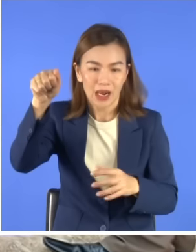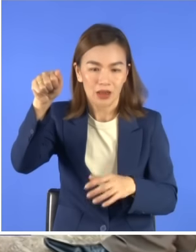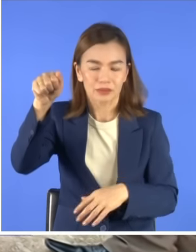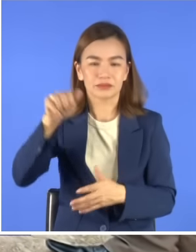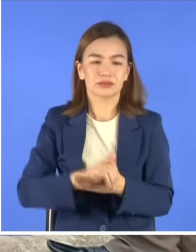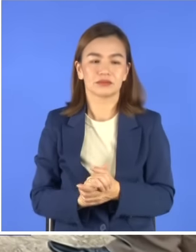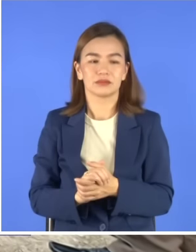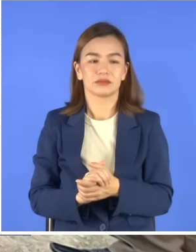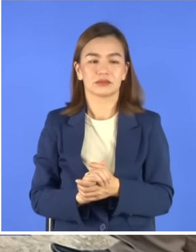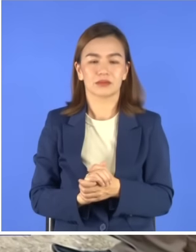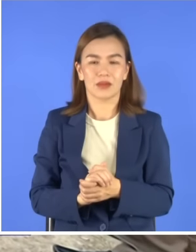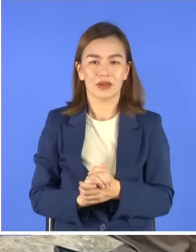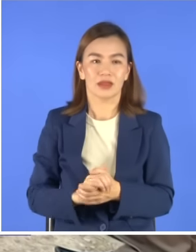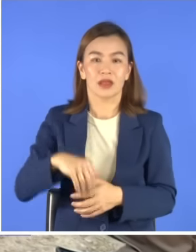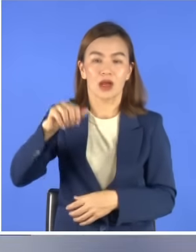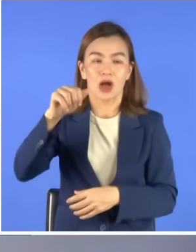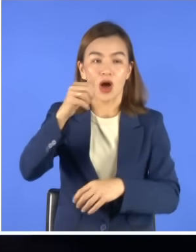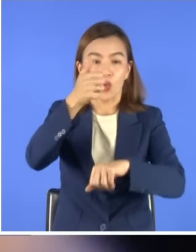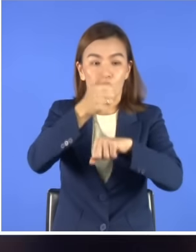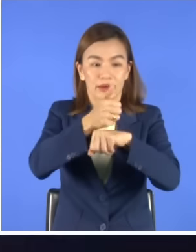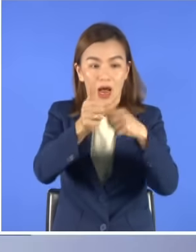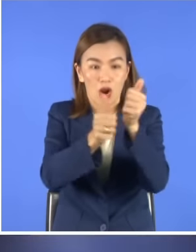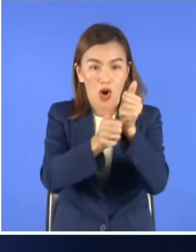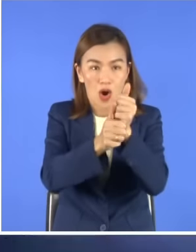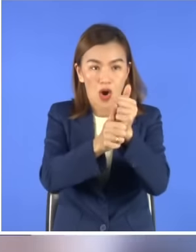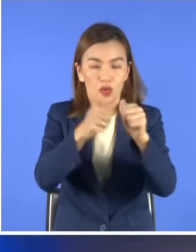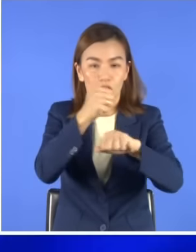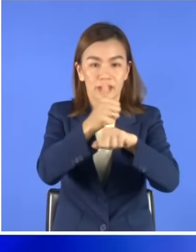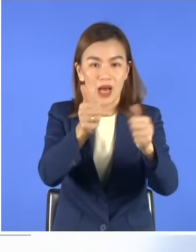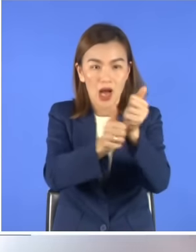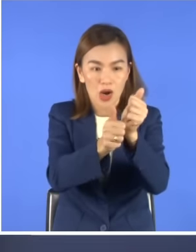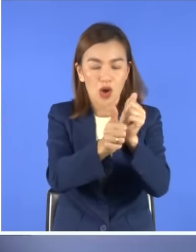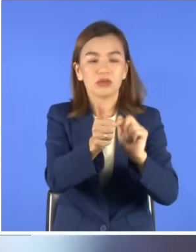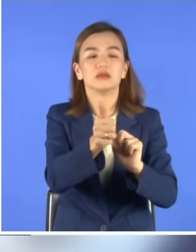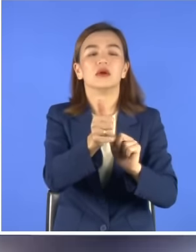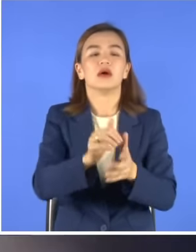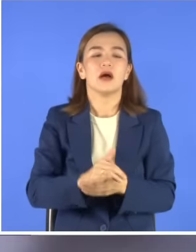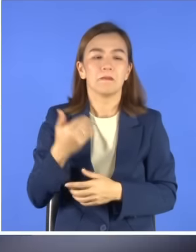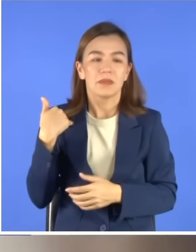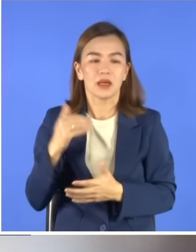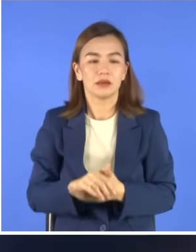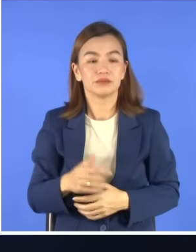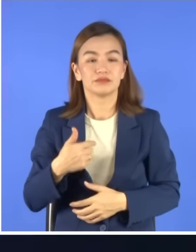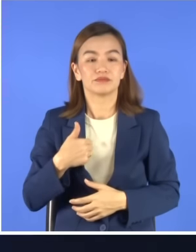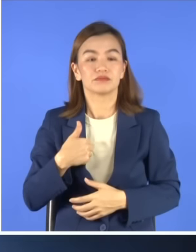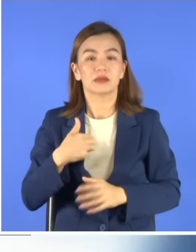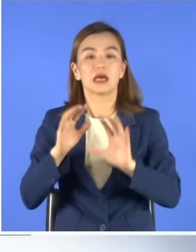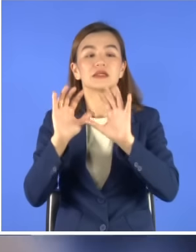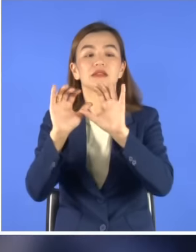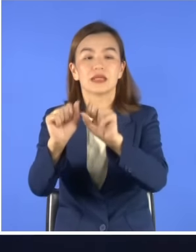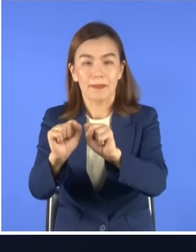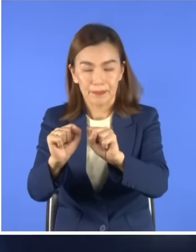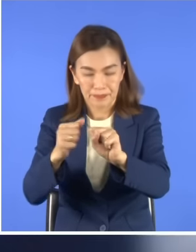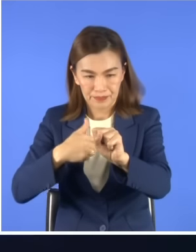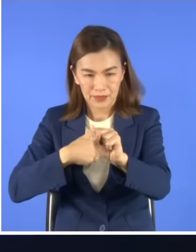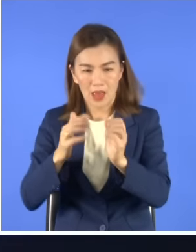ภัยรองไปเลื่อนยศให้เขาซะแล้วรองผู้กำกับท่านนี้ก็เลยแหมเฉลยในทันทีบอกว่านี่จับกุมเลยนะอาตมา